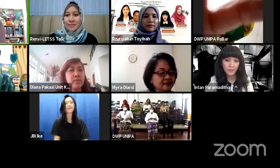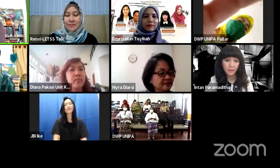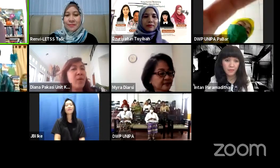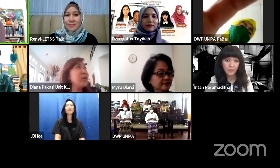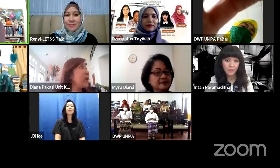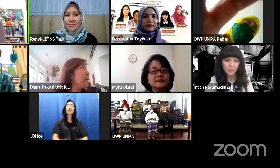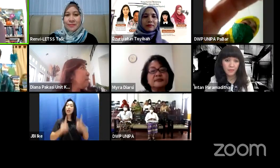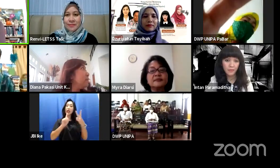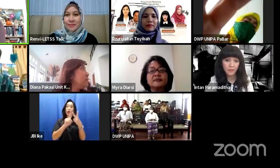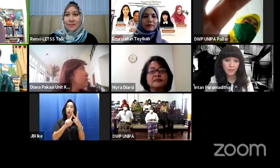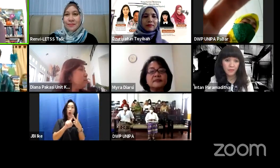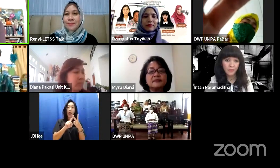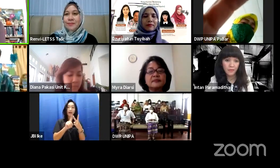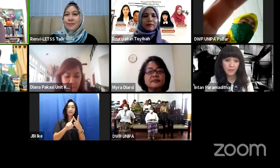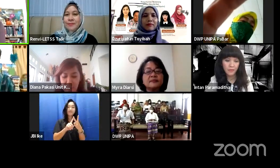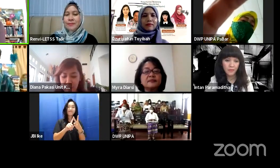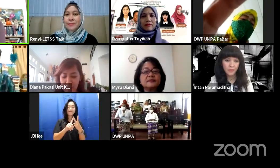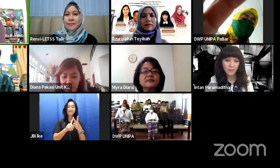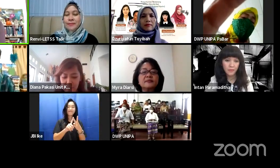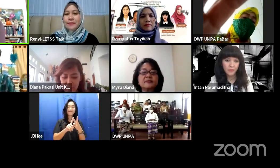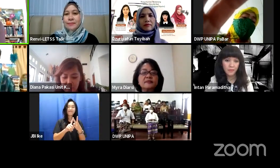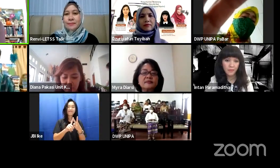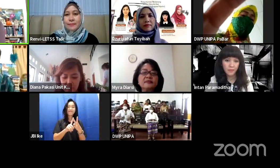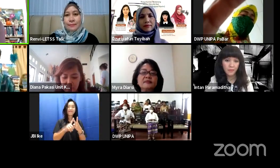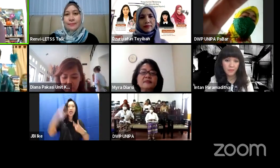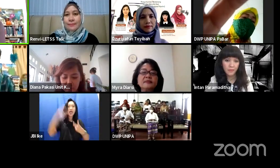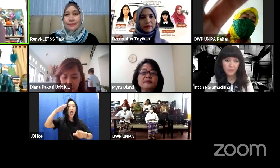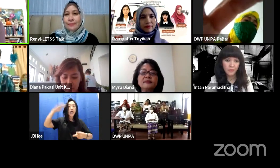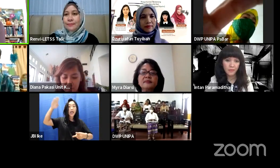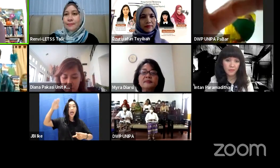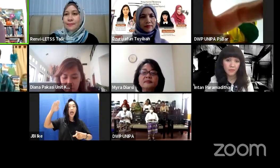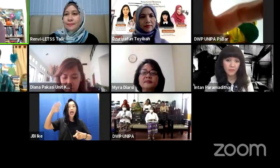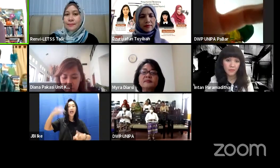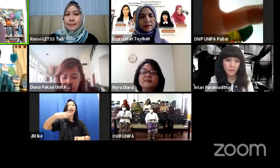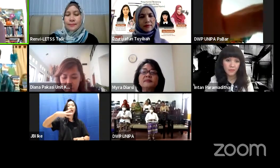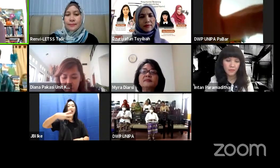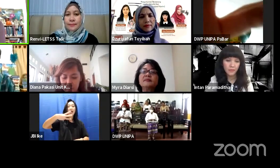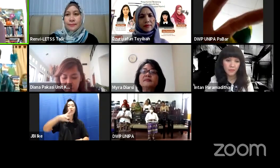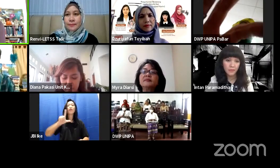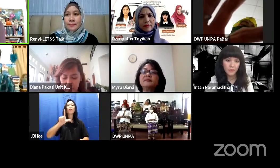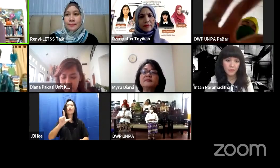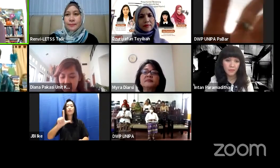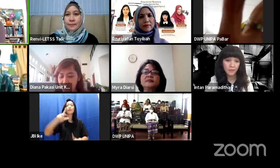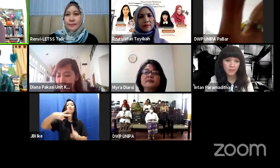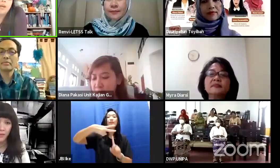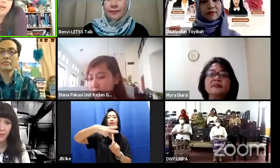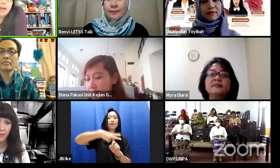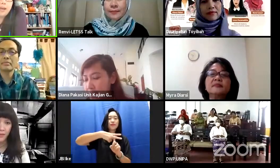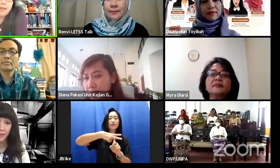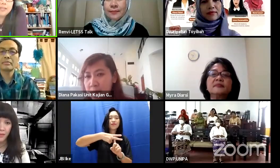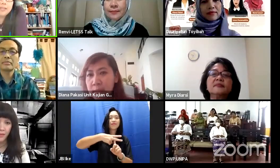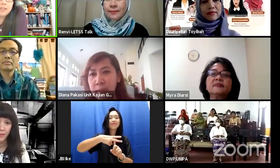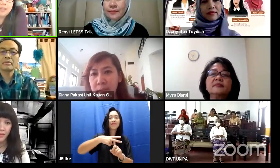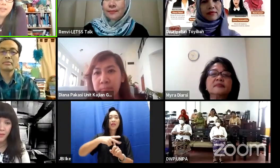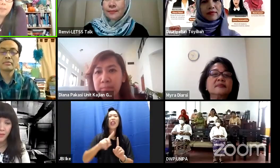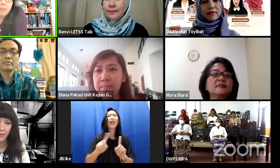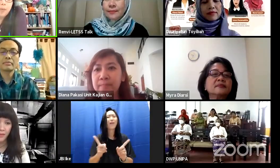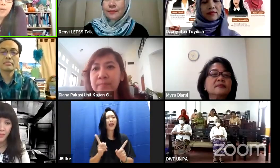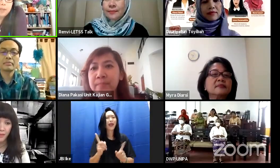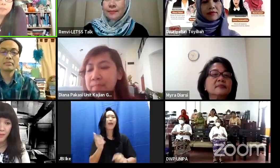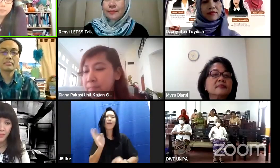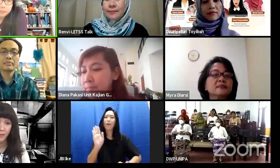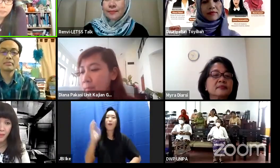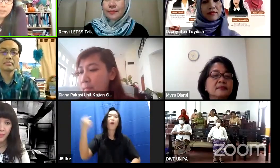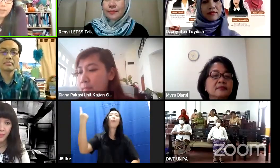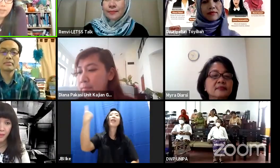juga KL belum bergabung ya? KL belum. Oke. Okay. KL di